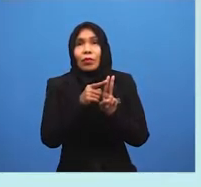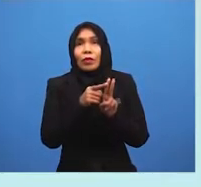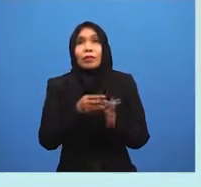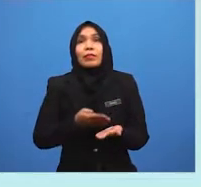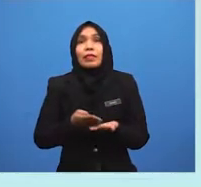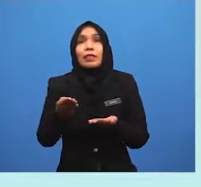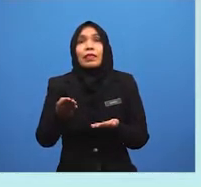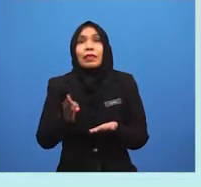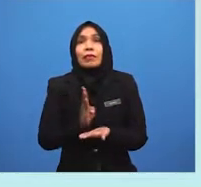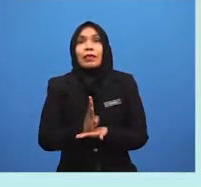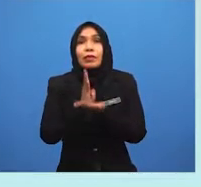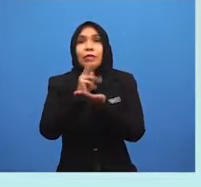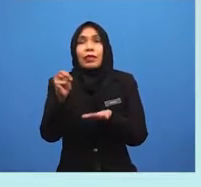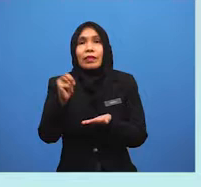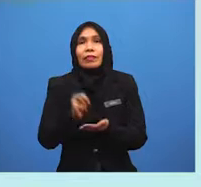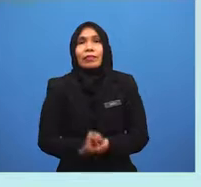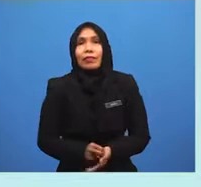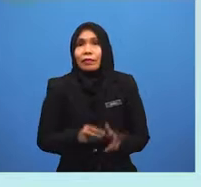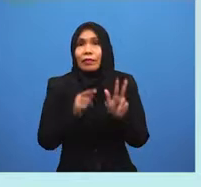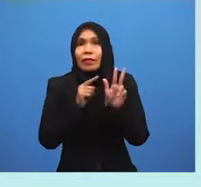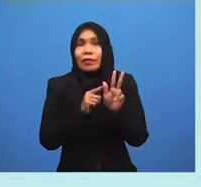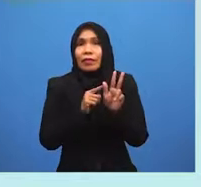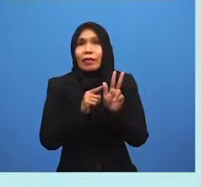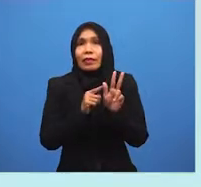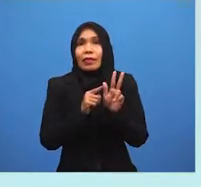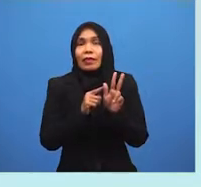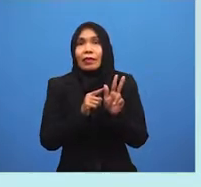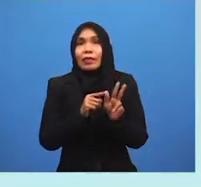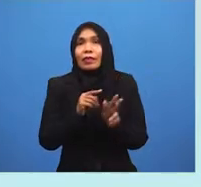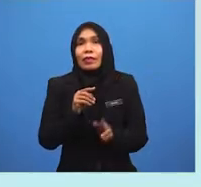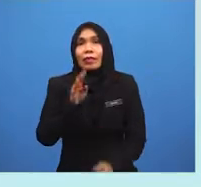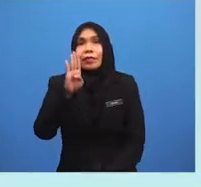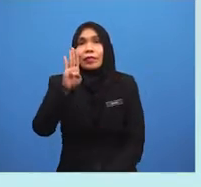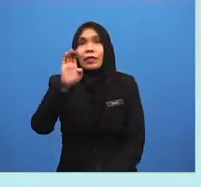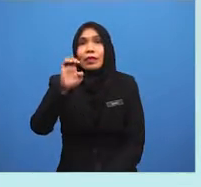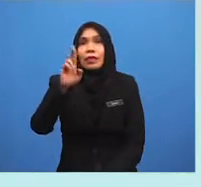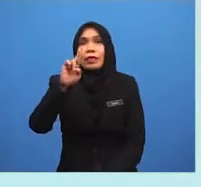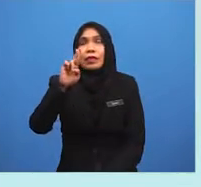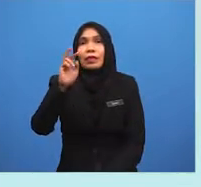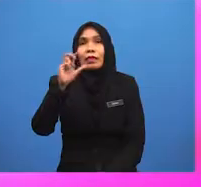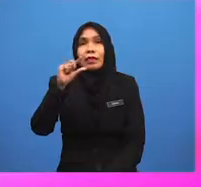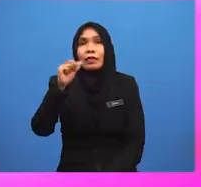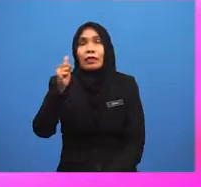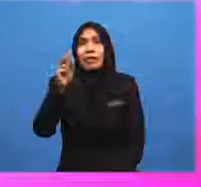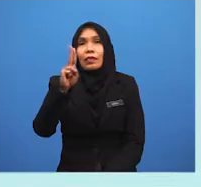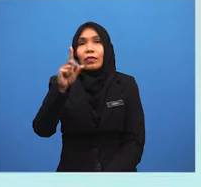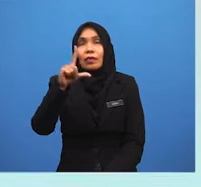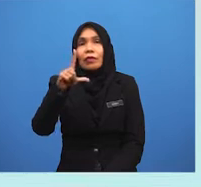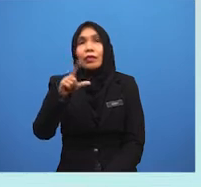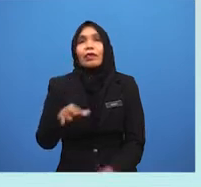masa. Dan yang ketiga, bergaul mesra dengan mereka.